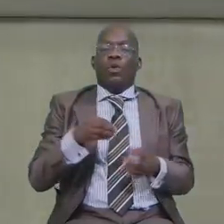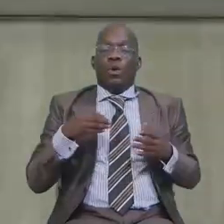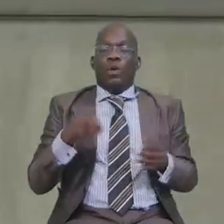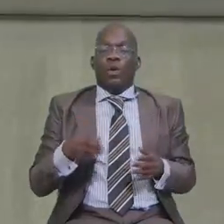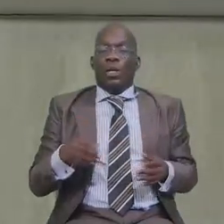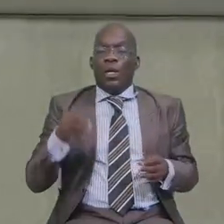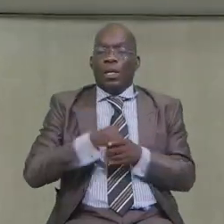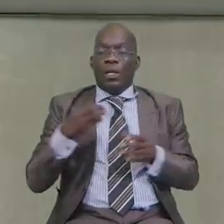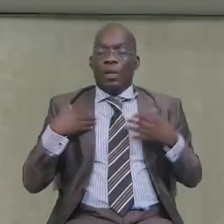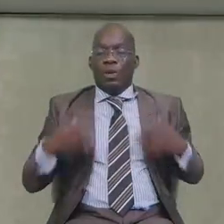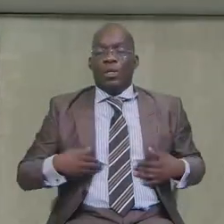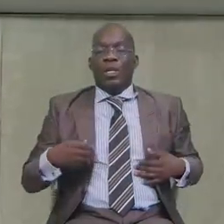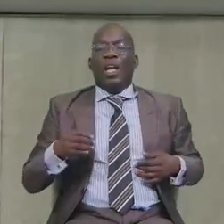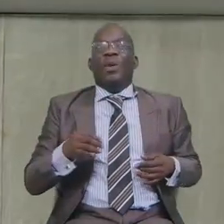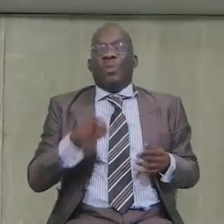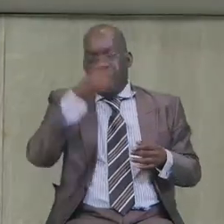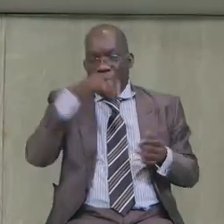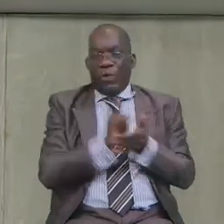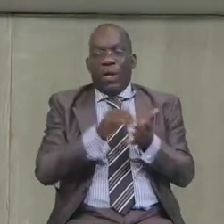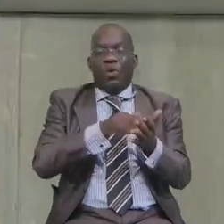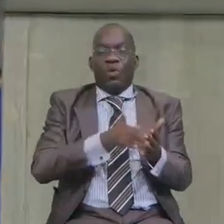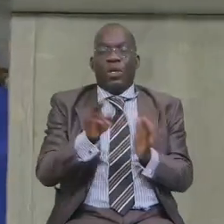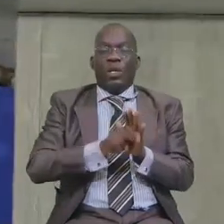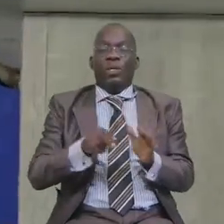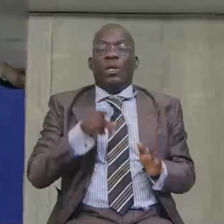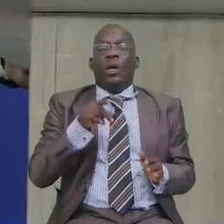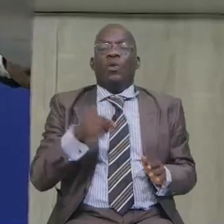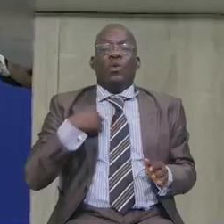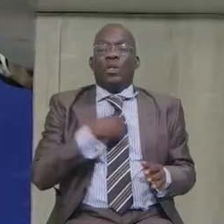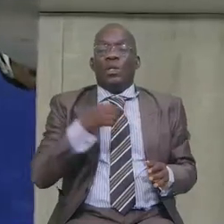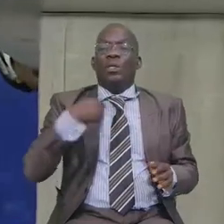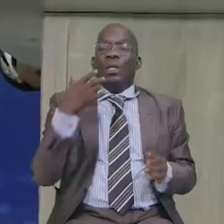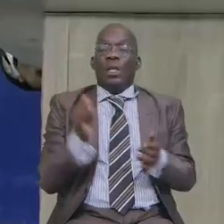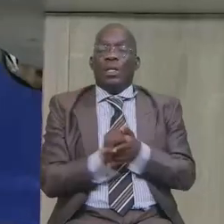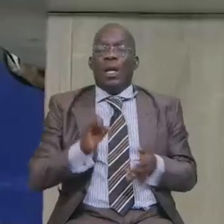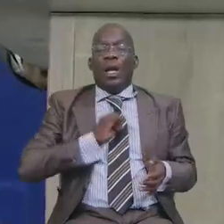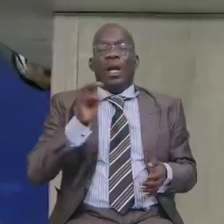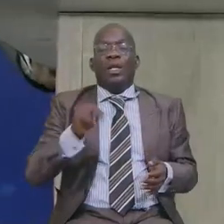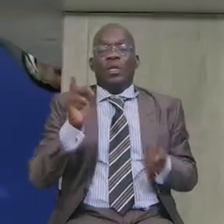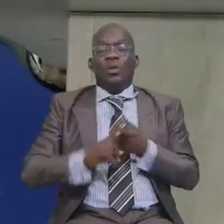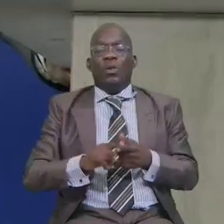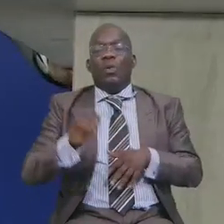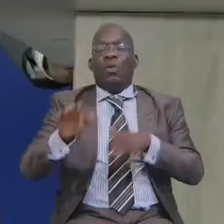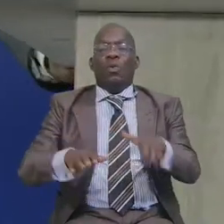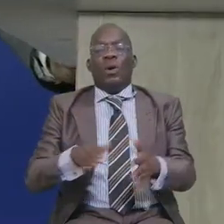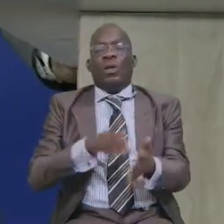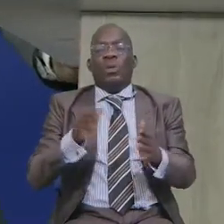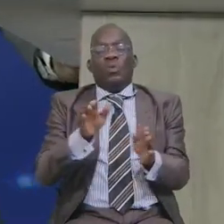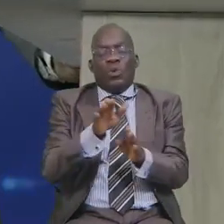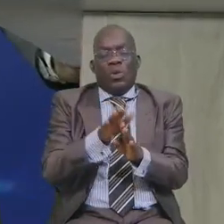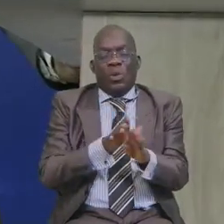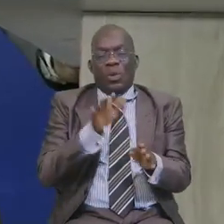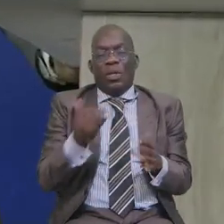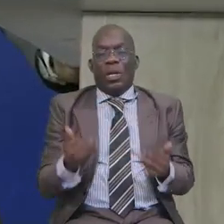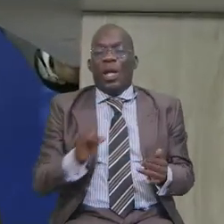c'est à cause de cette faiblesse, je dois aller plus doucement. Je dois modérer ce